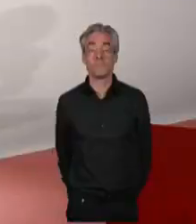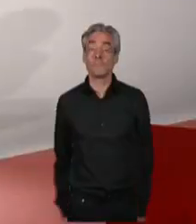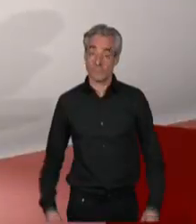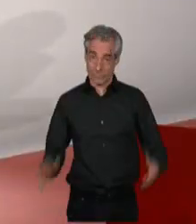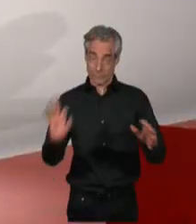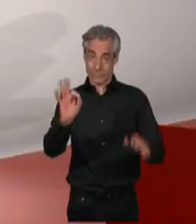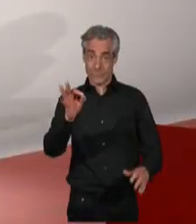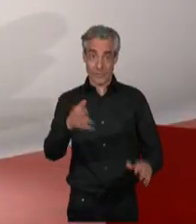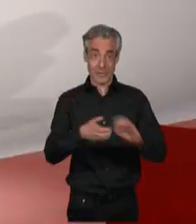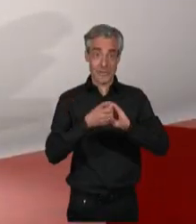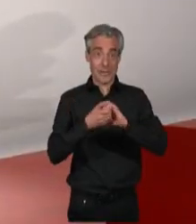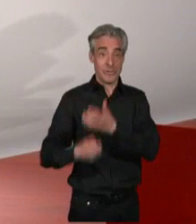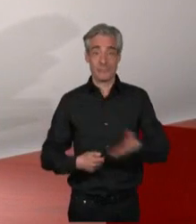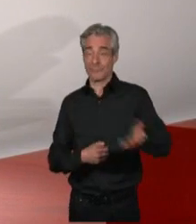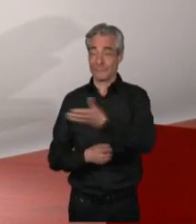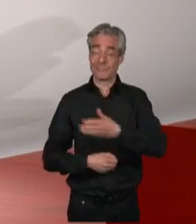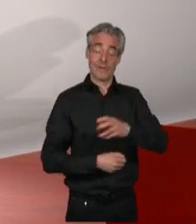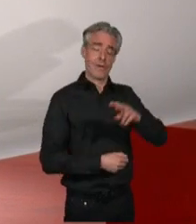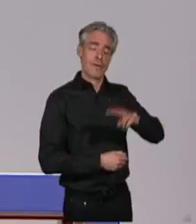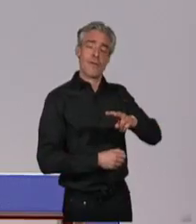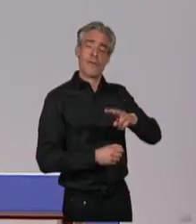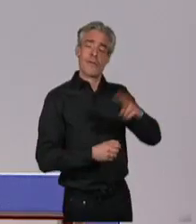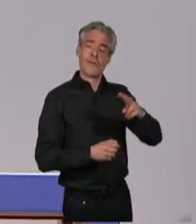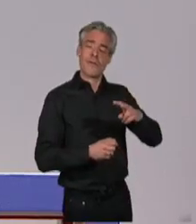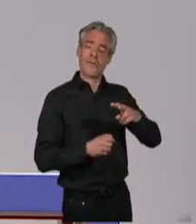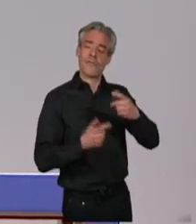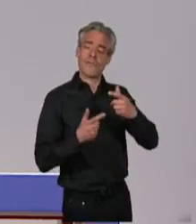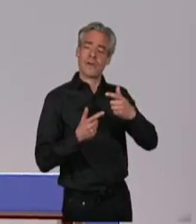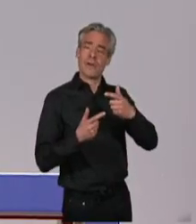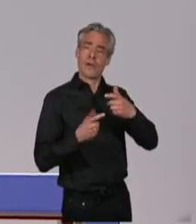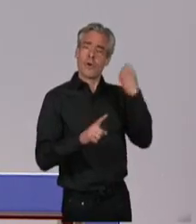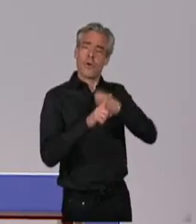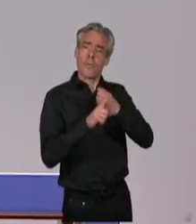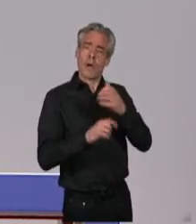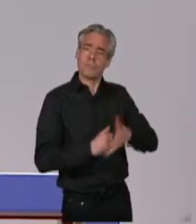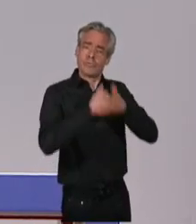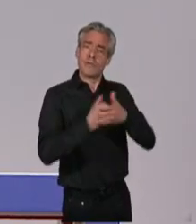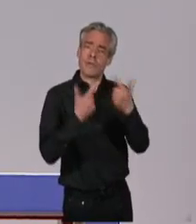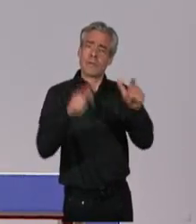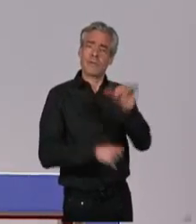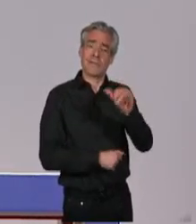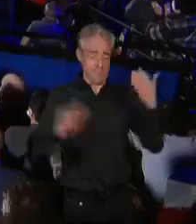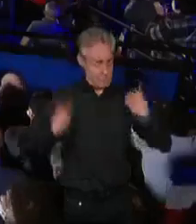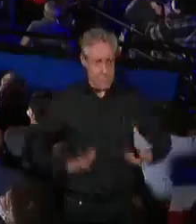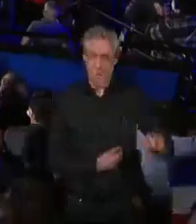Et oui, mes chers amis, le vrai convoi de la liberté, c'est nous!